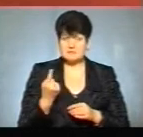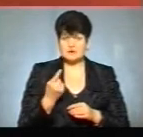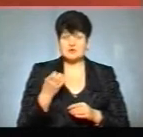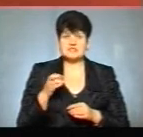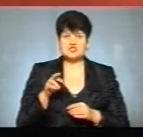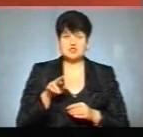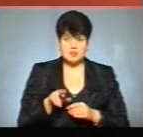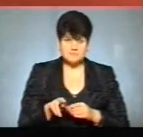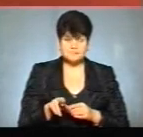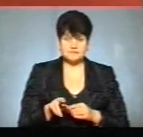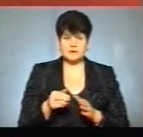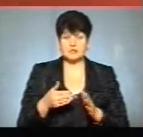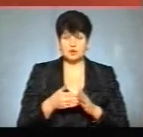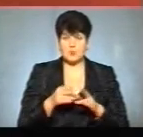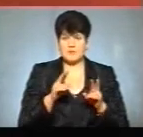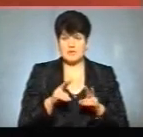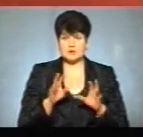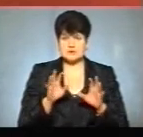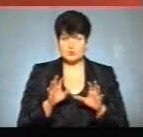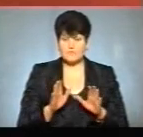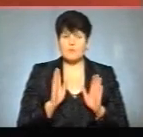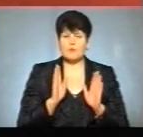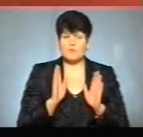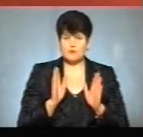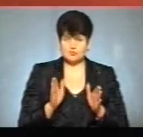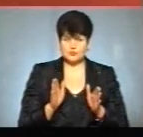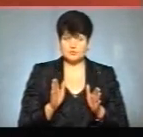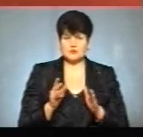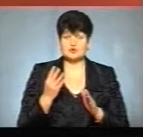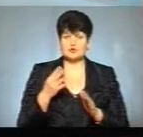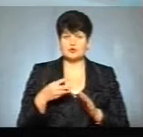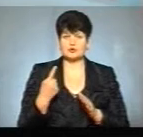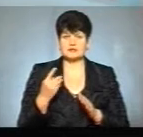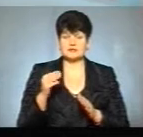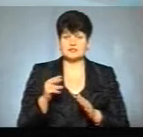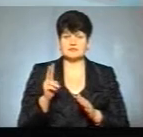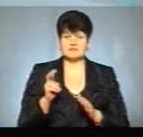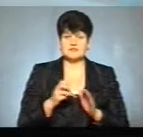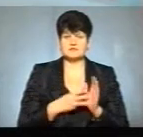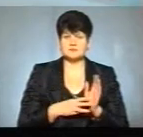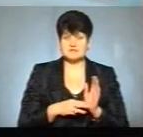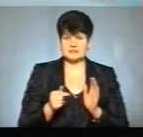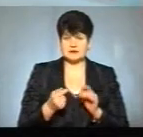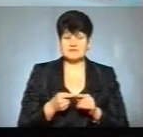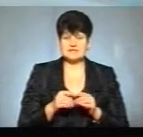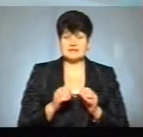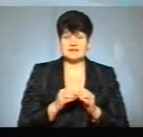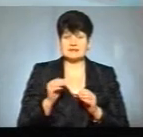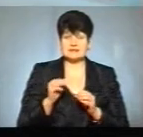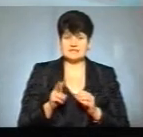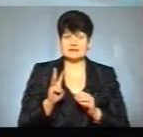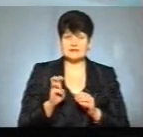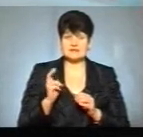січня, до перегляду законодавства він буде складати 41 280 гривень. Це 10